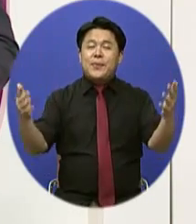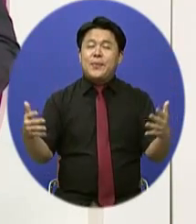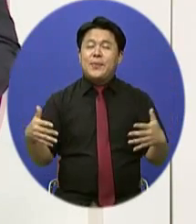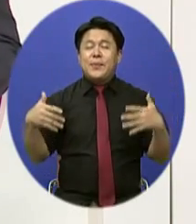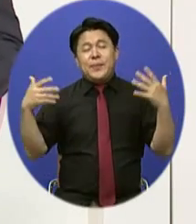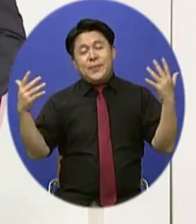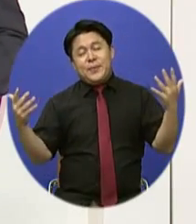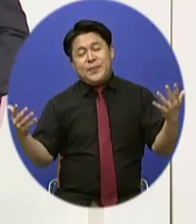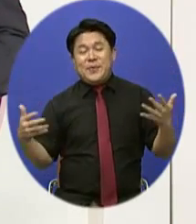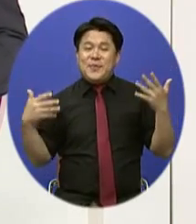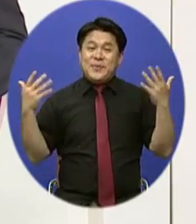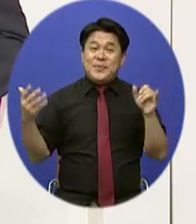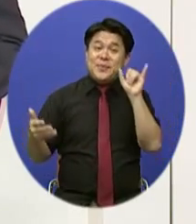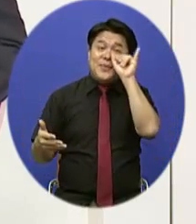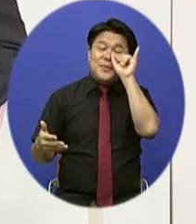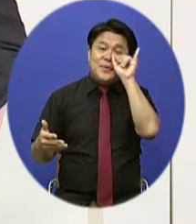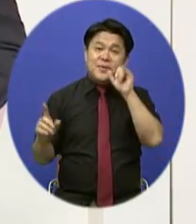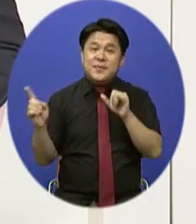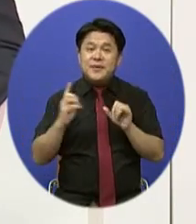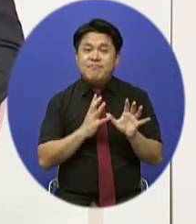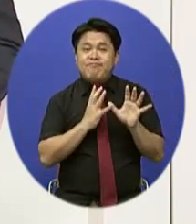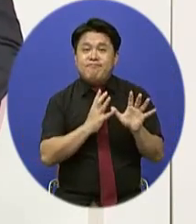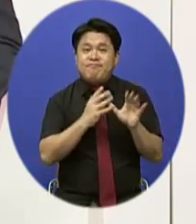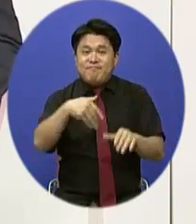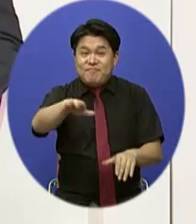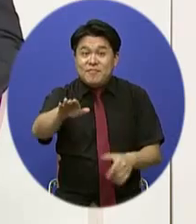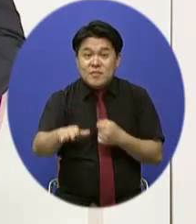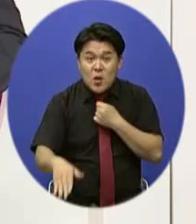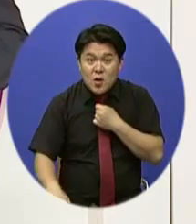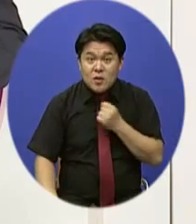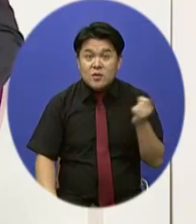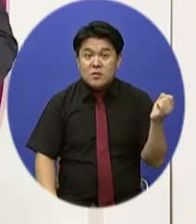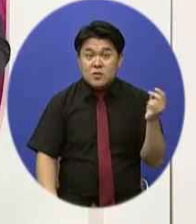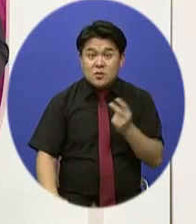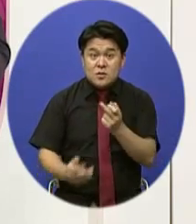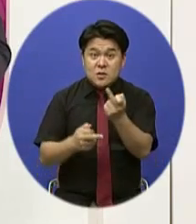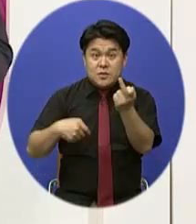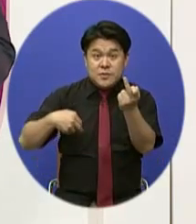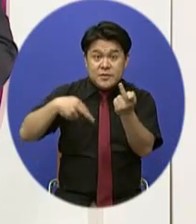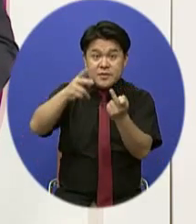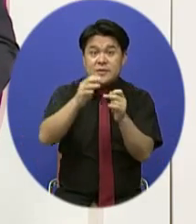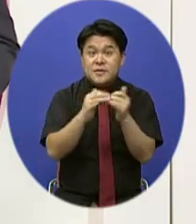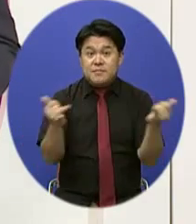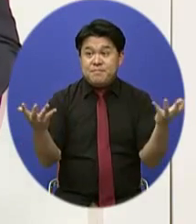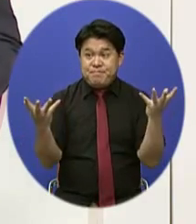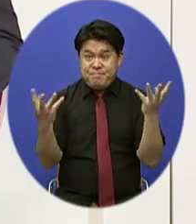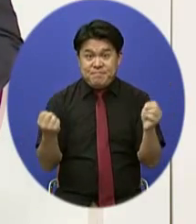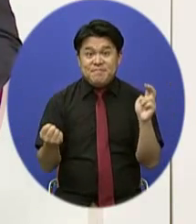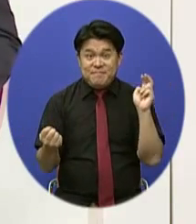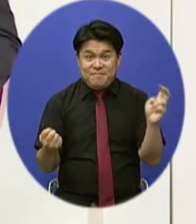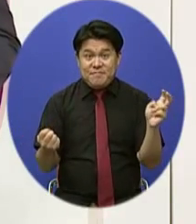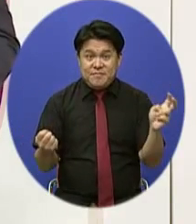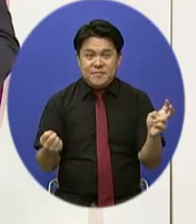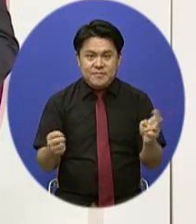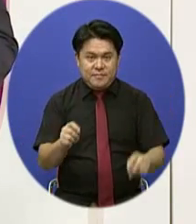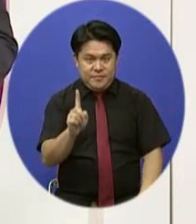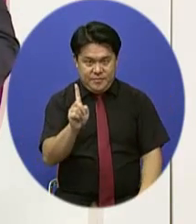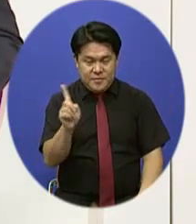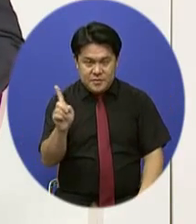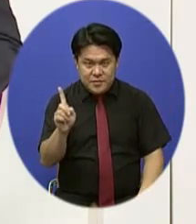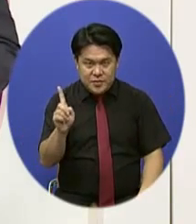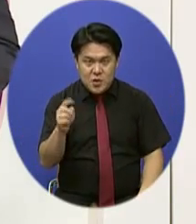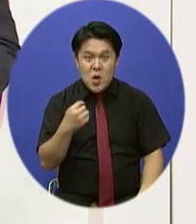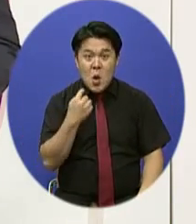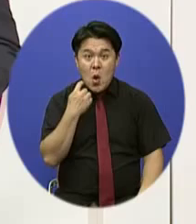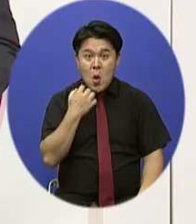이렇게 불어오는데요. 네. 이때 뭐 나들이도 나가실 분들, 그렇죠. 그리고 또 등산을 산행을 하신 분들, 네.